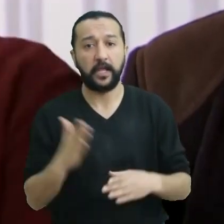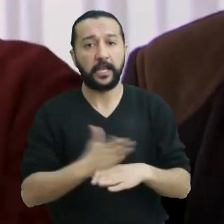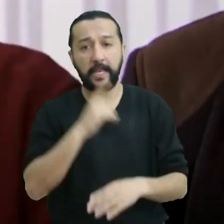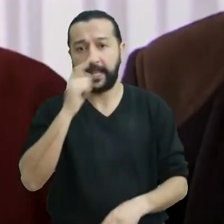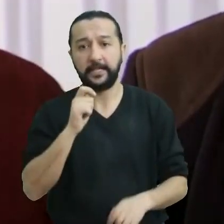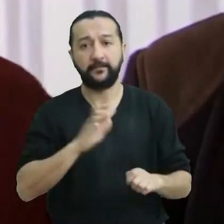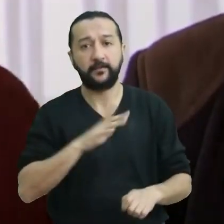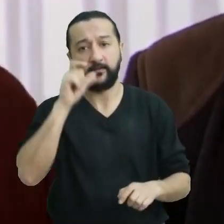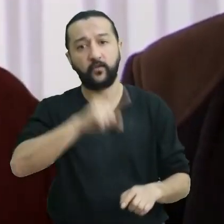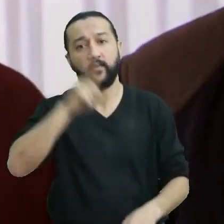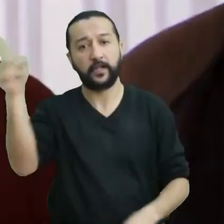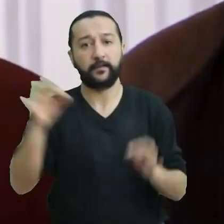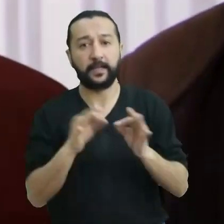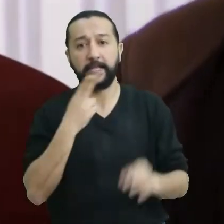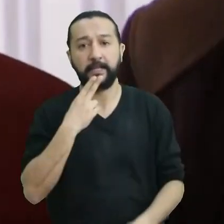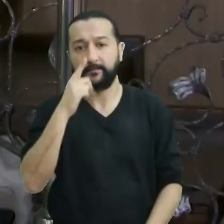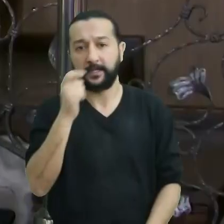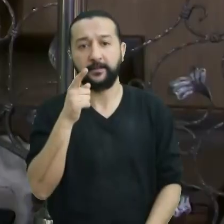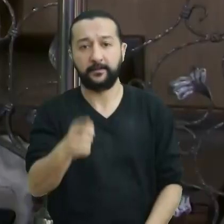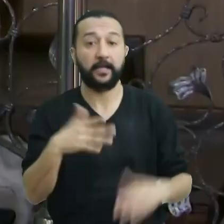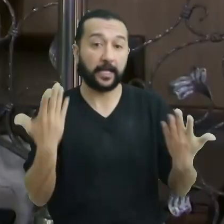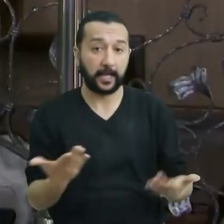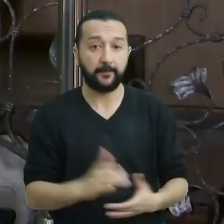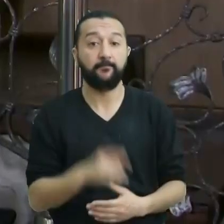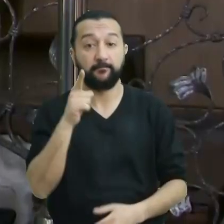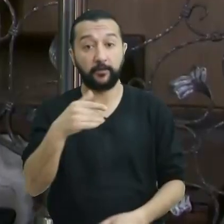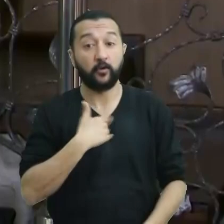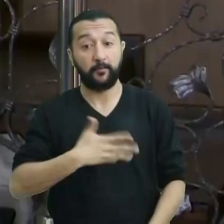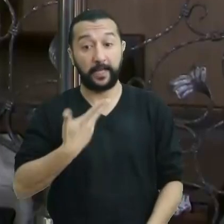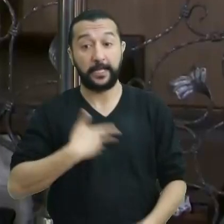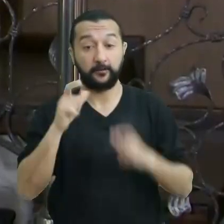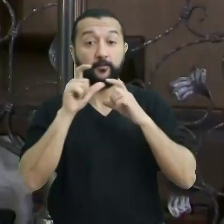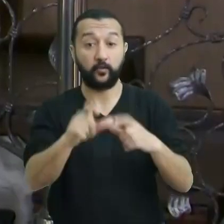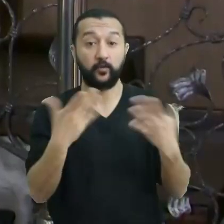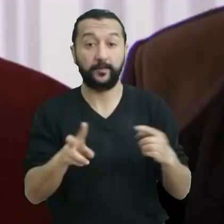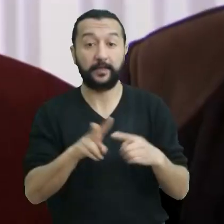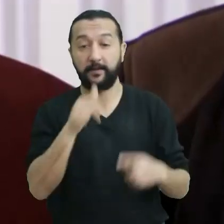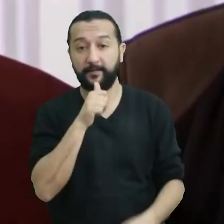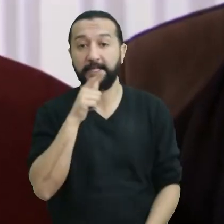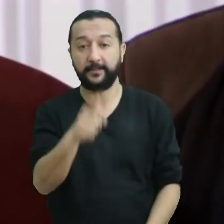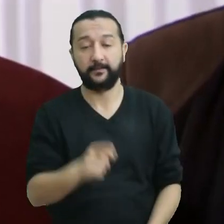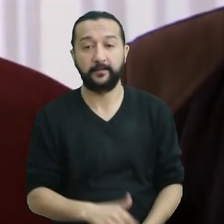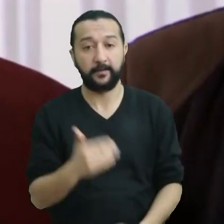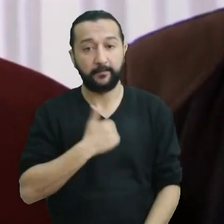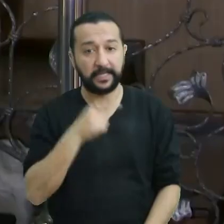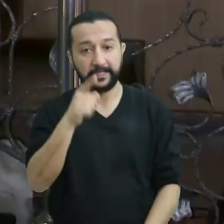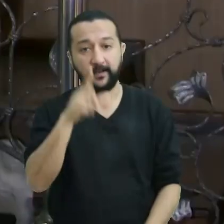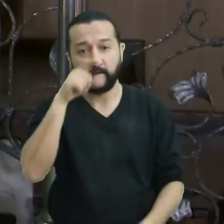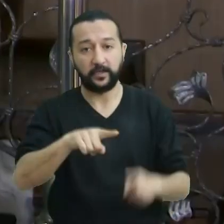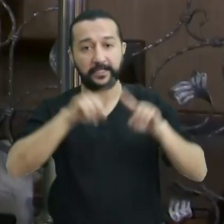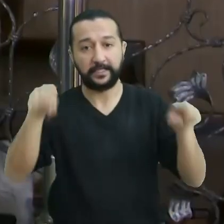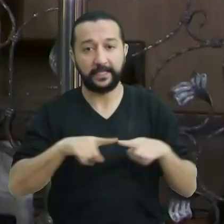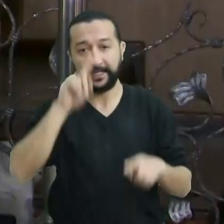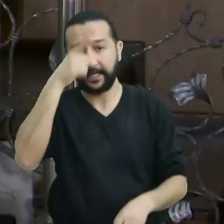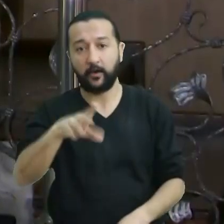Ne işi vermiş bu fotoğrafın Badire Hanımlar'da? Ya işte ben de onu merak ediyorum Kemal Bey. Ben sana bu fotoğraf